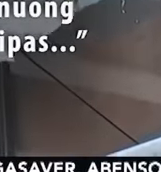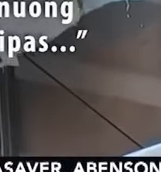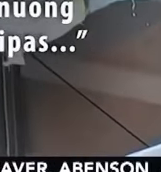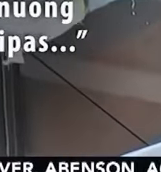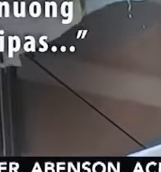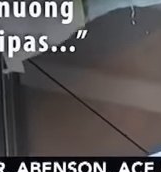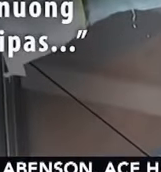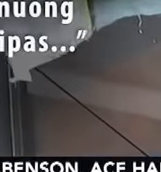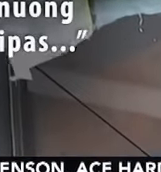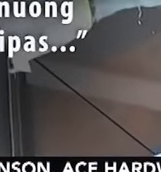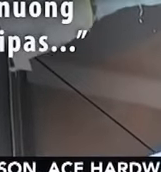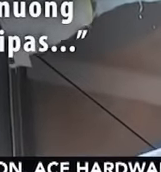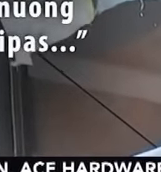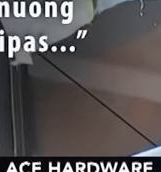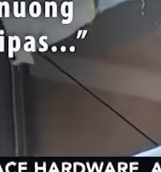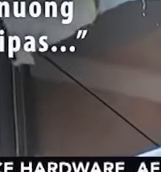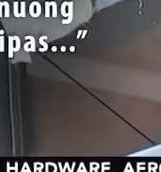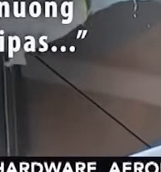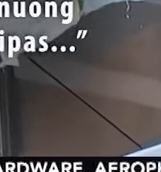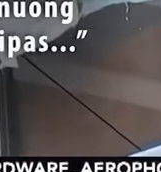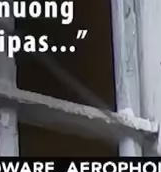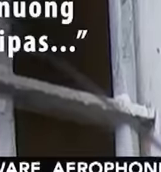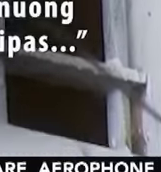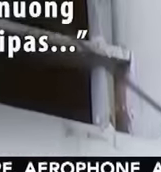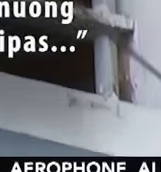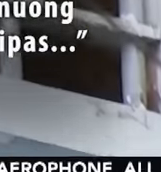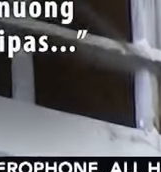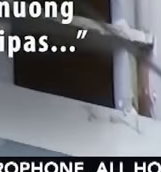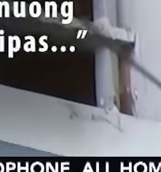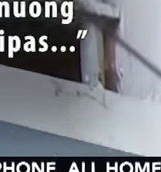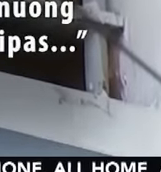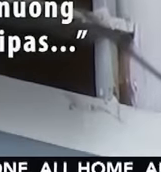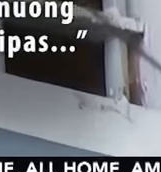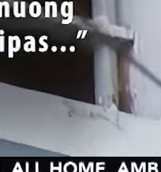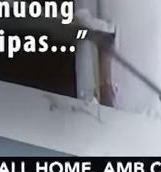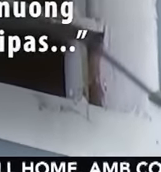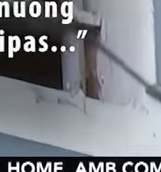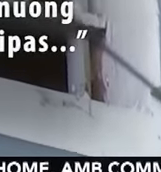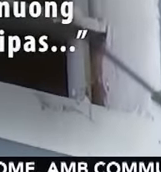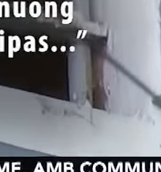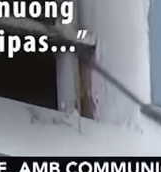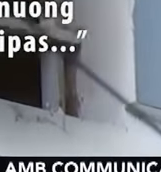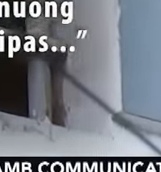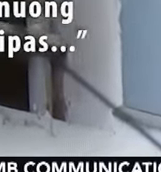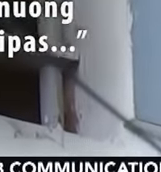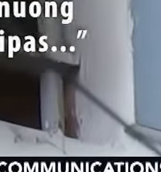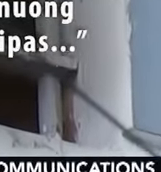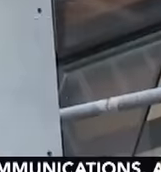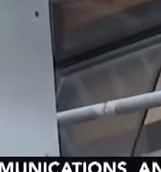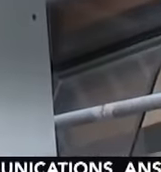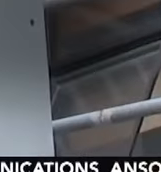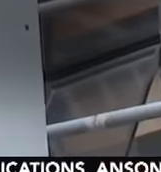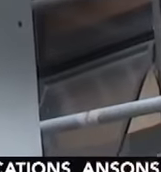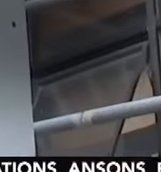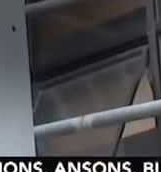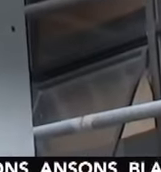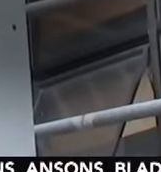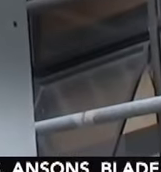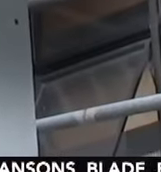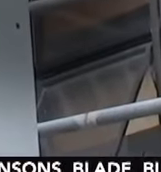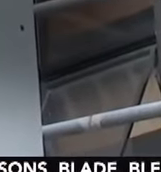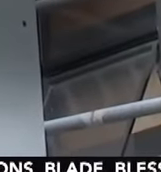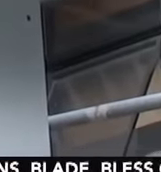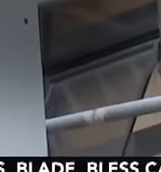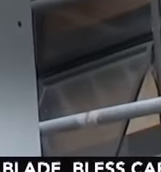ng pera nang dumating siya noong July. So halos 6 na buwan na po ang nakalilipas. Ang layunin